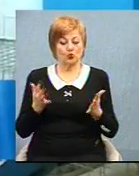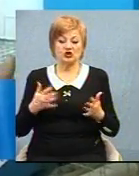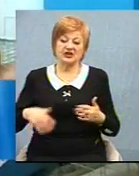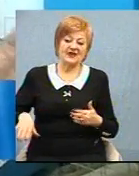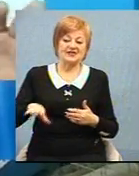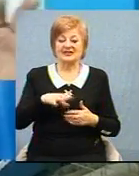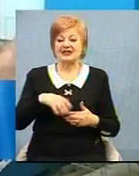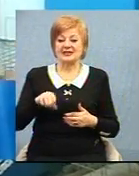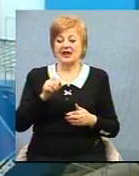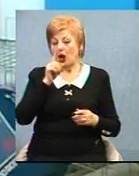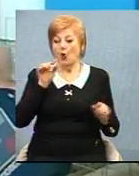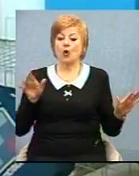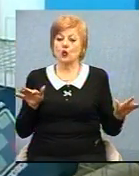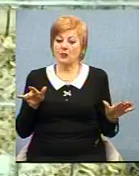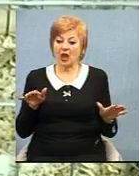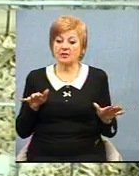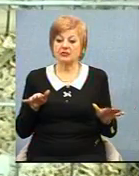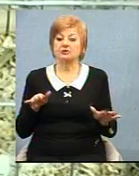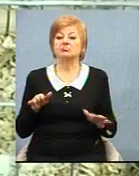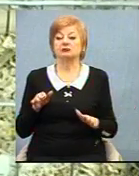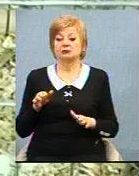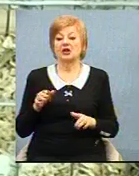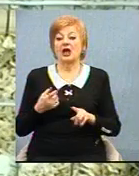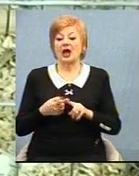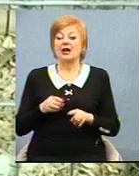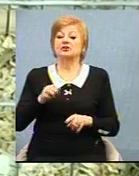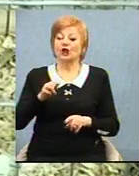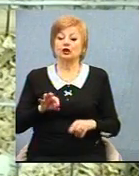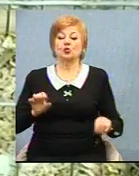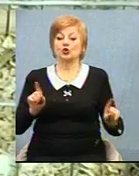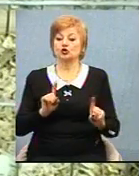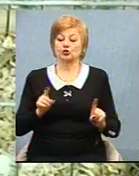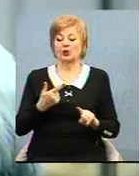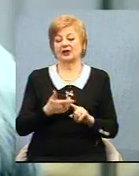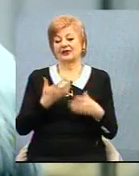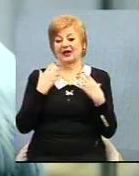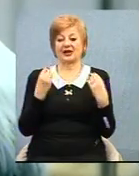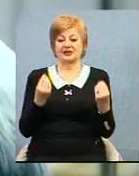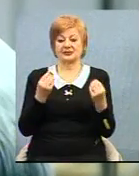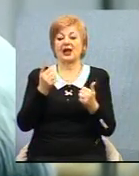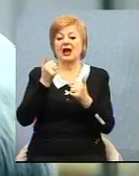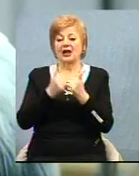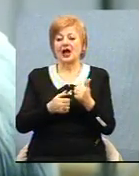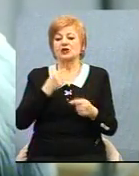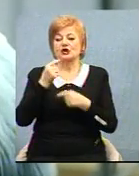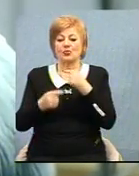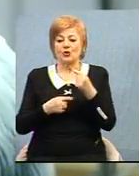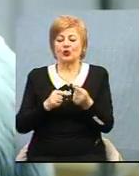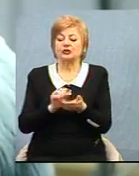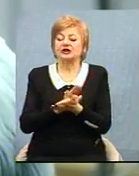всіх голубів, от іменно декорації, це те, що це красота. Кожна порода має свою